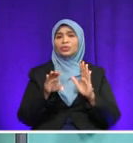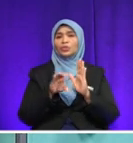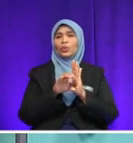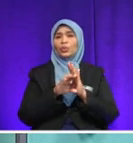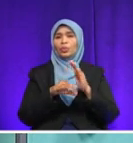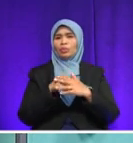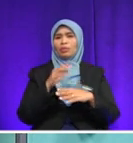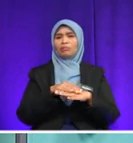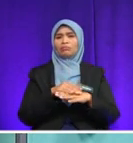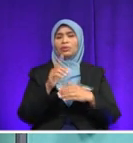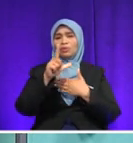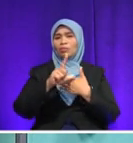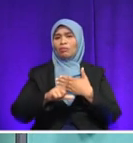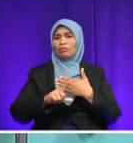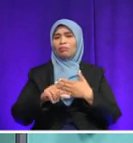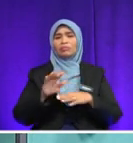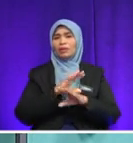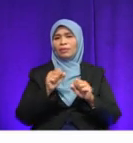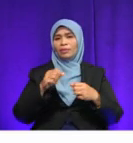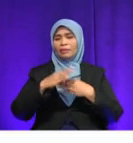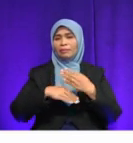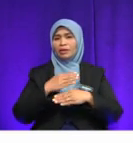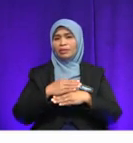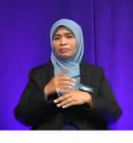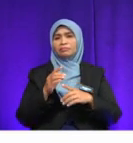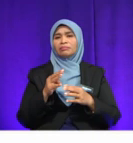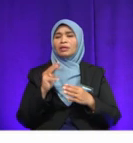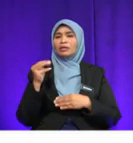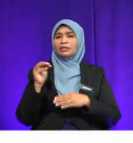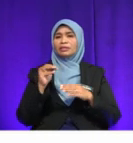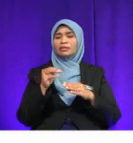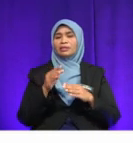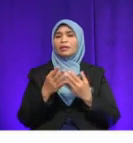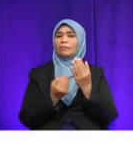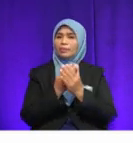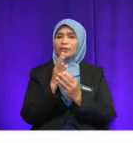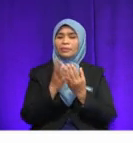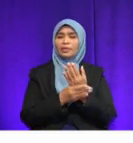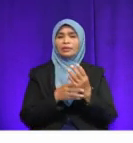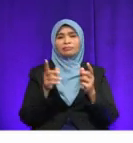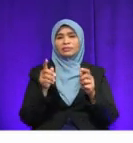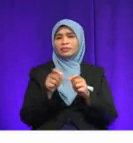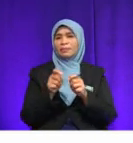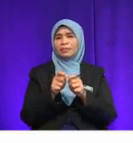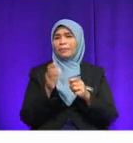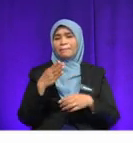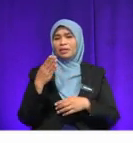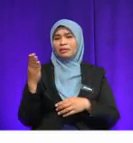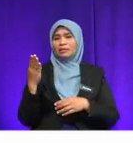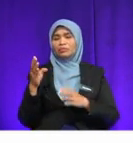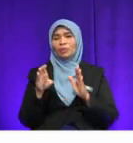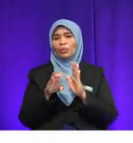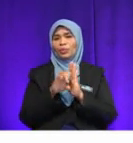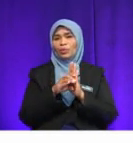luka dan tidak berbalut Oke maka dia berwudu ada seperti biasa dulu sampai oke masih mukanya tidak luka mukanya